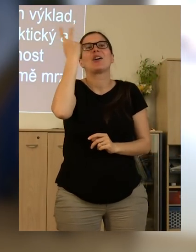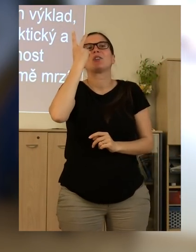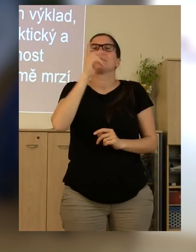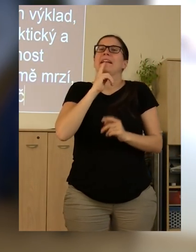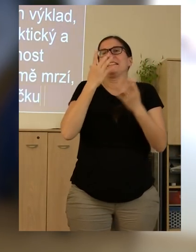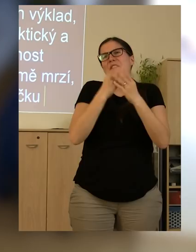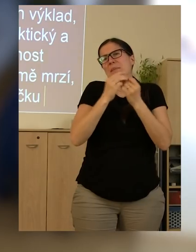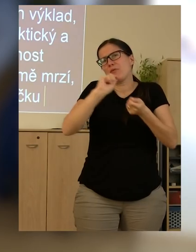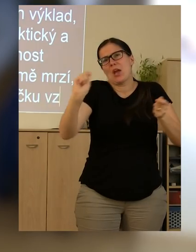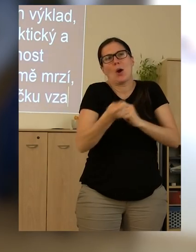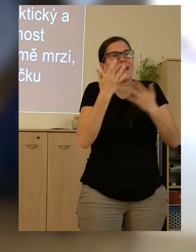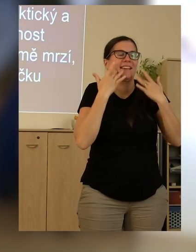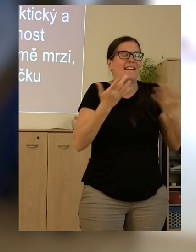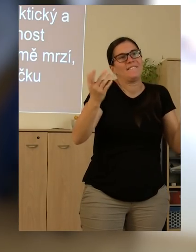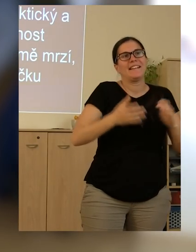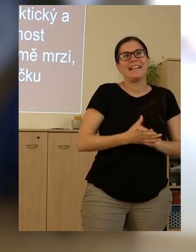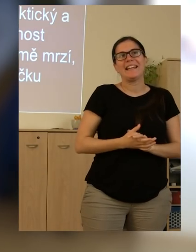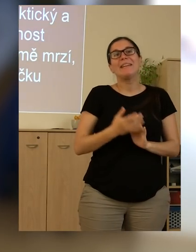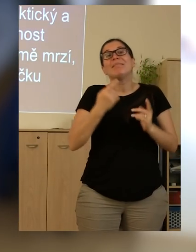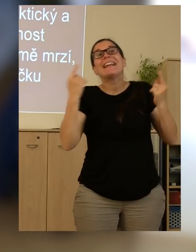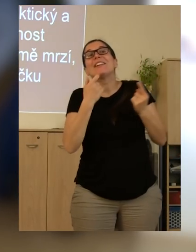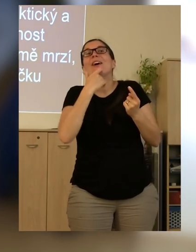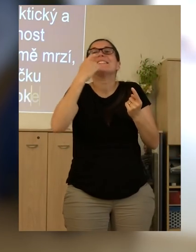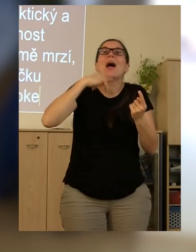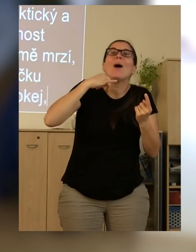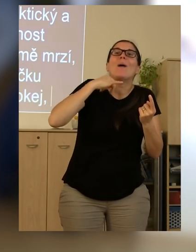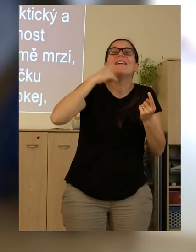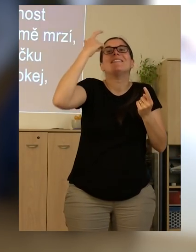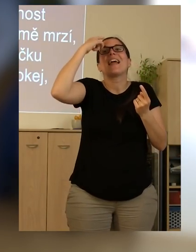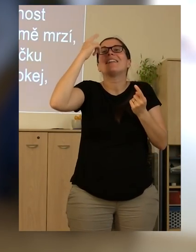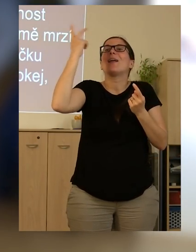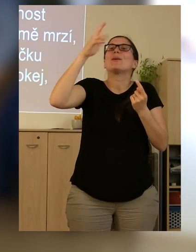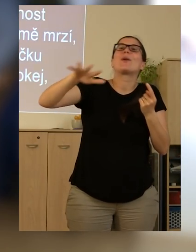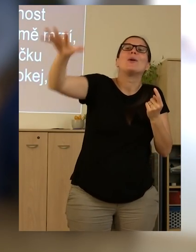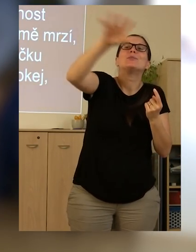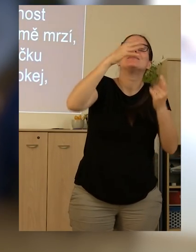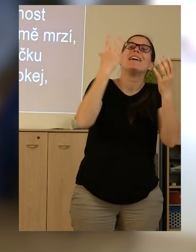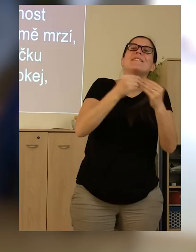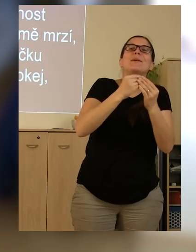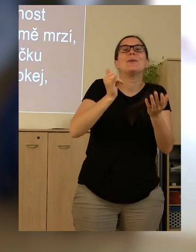nebo já nevím. Strašně mi to mrzí. Tak rád bych vám rozuměl.